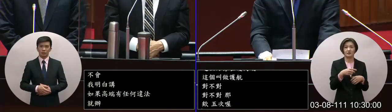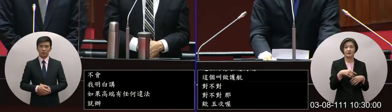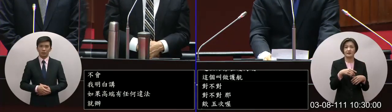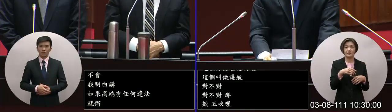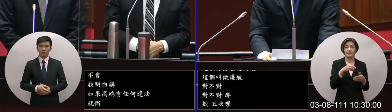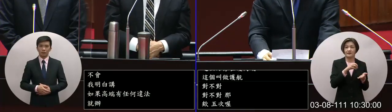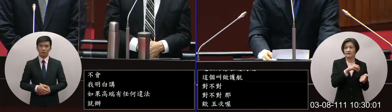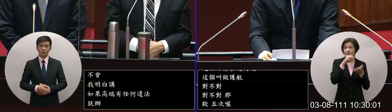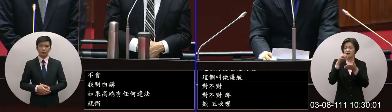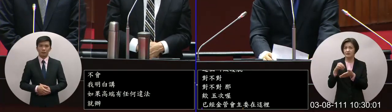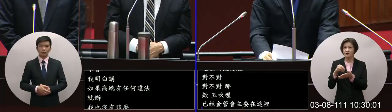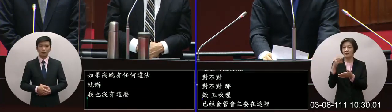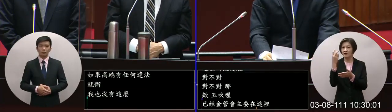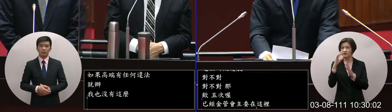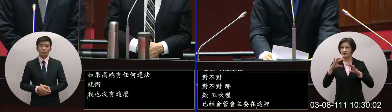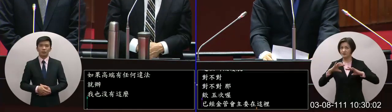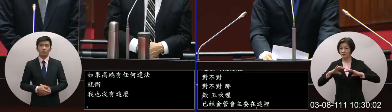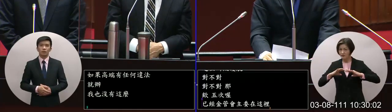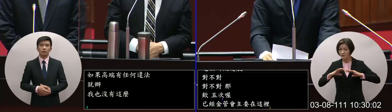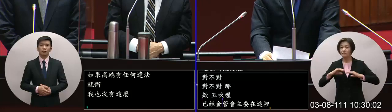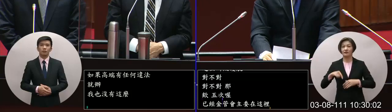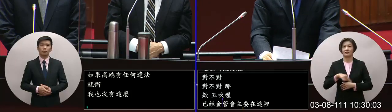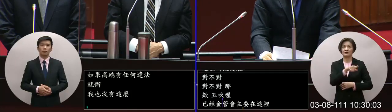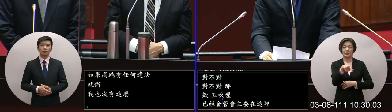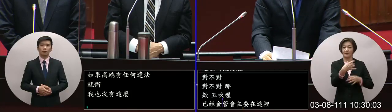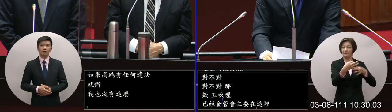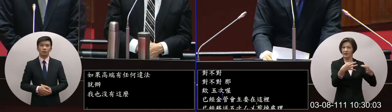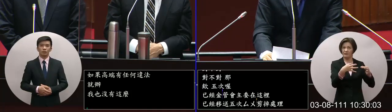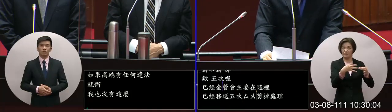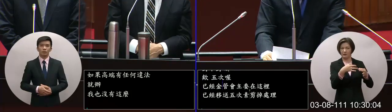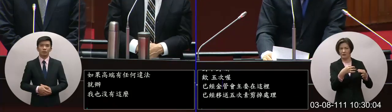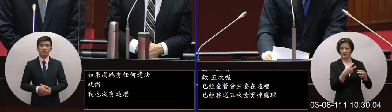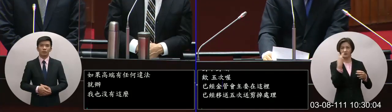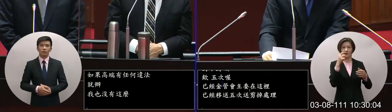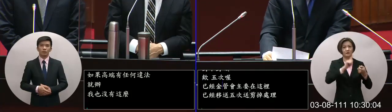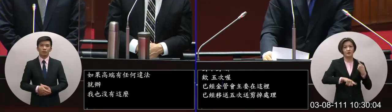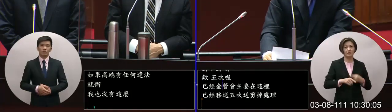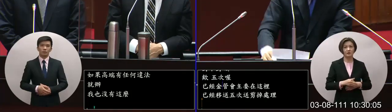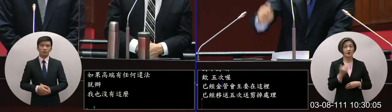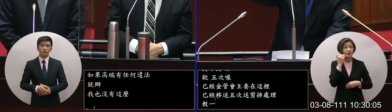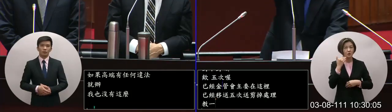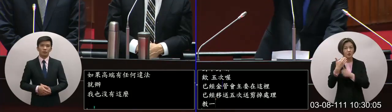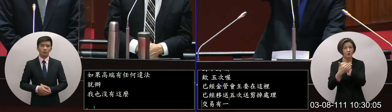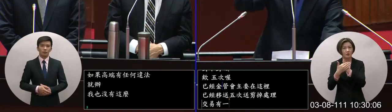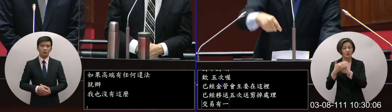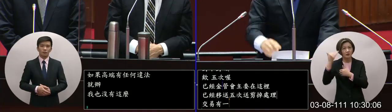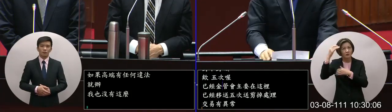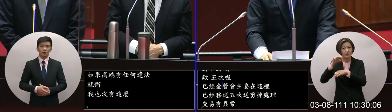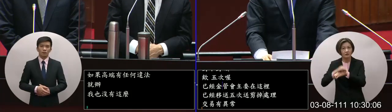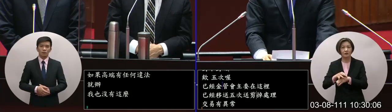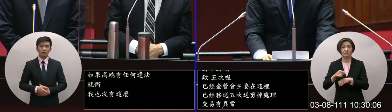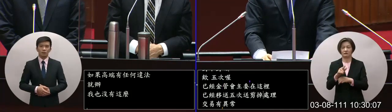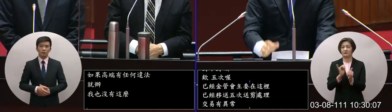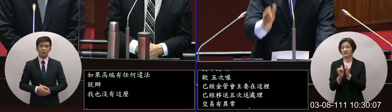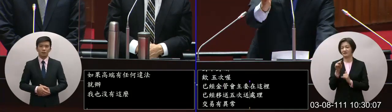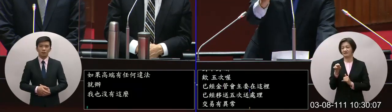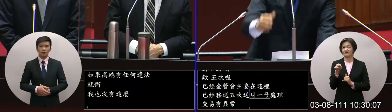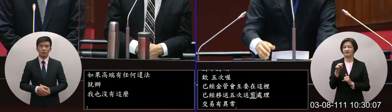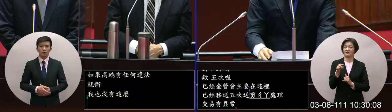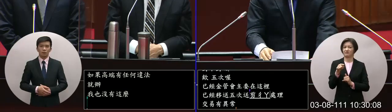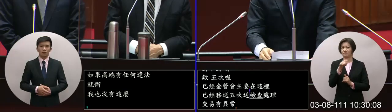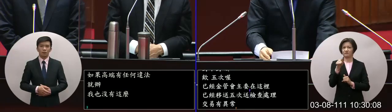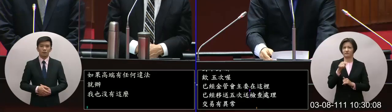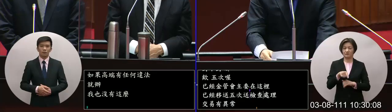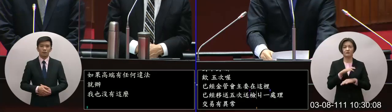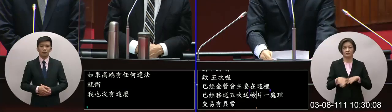减掉处理，他交易有异常哦。那你今天再去护高端？人家就打一个大问号、哦、那我